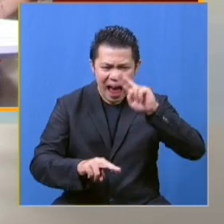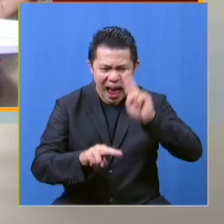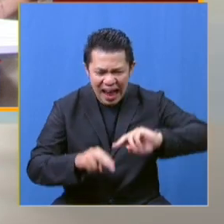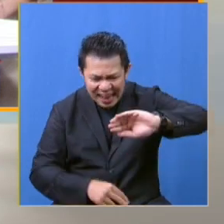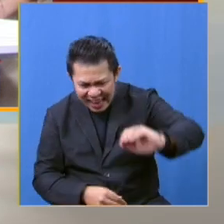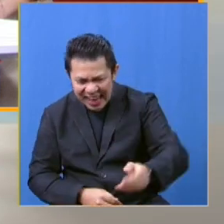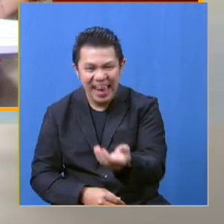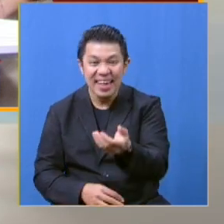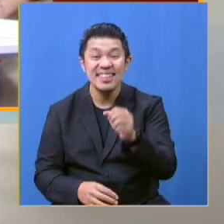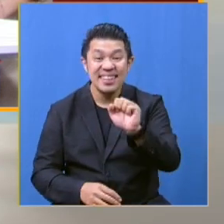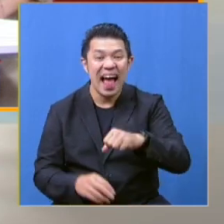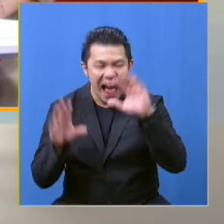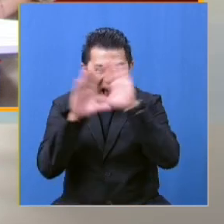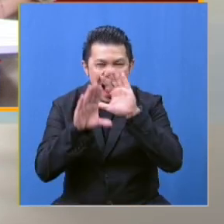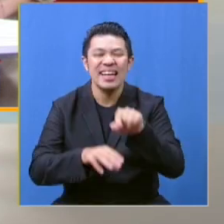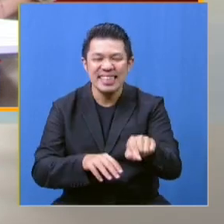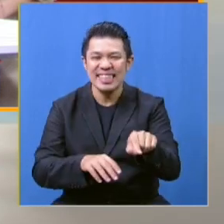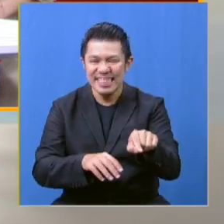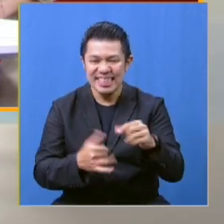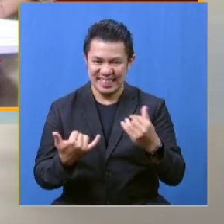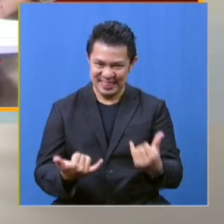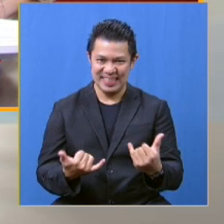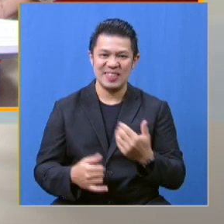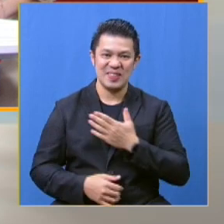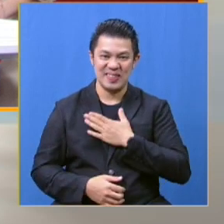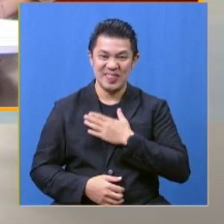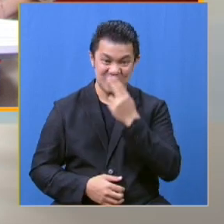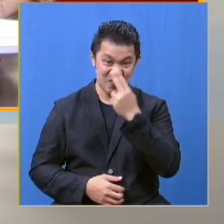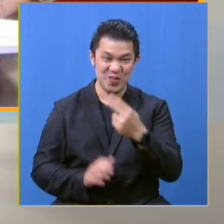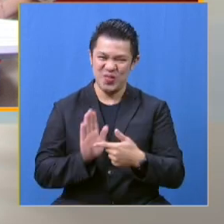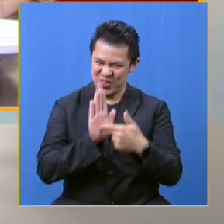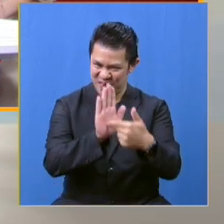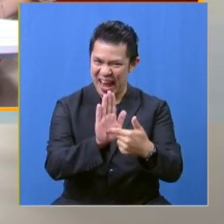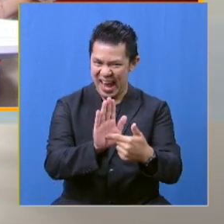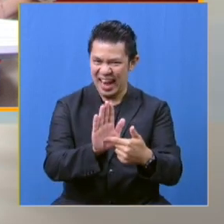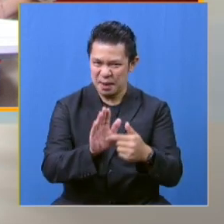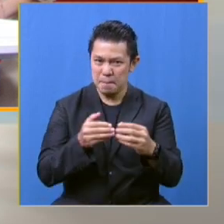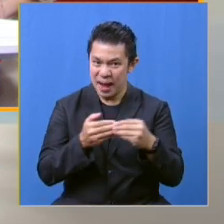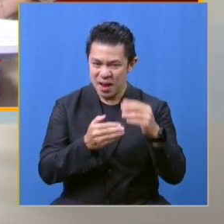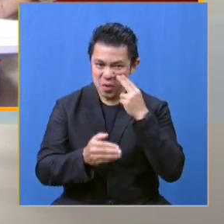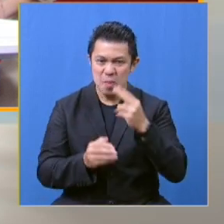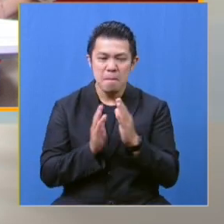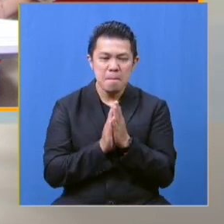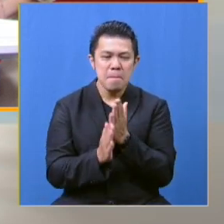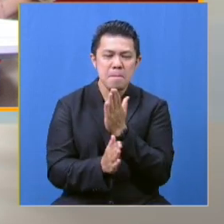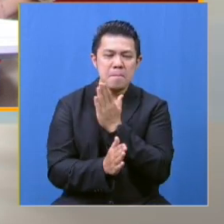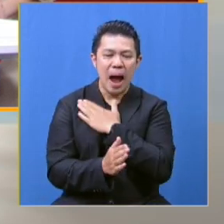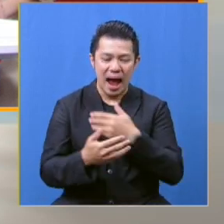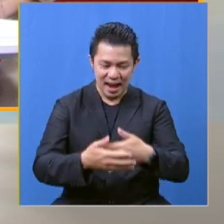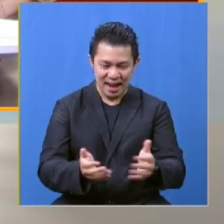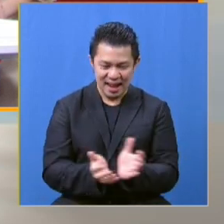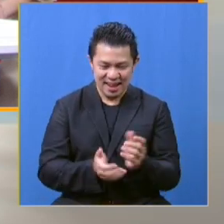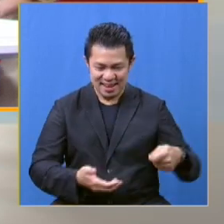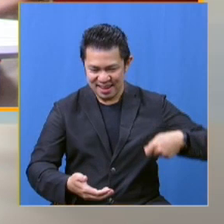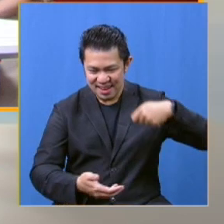อยดาวยังไงอย่างนั้นเลยนะคะวันนี้เนี่ยเดี๋ยวจะพาคุณผู้ชมไปดูอีกหนึ่งตัวอย่างการใส่บาตรพระในช่วงที่ไวรัสโ